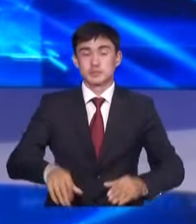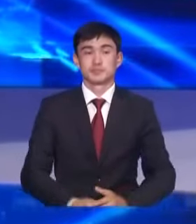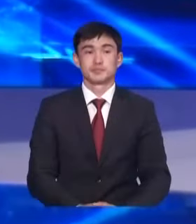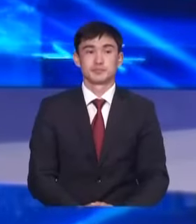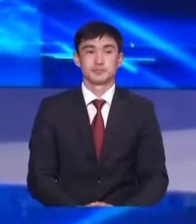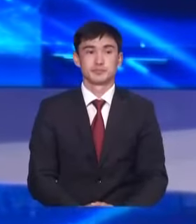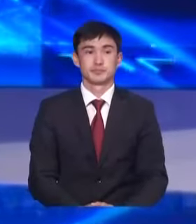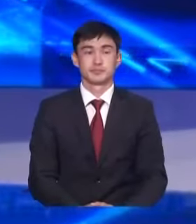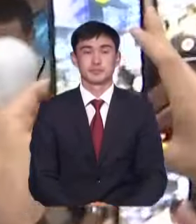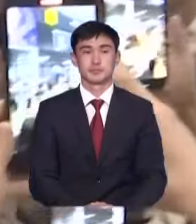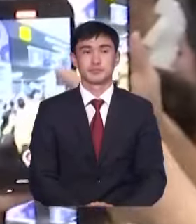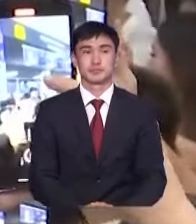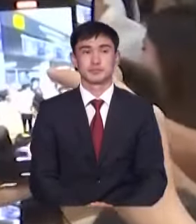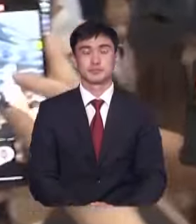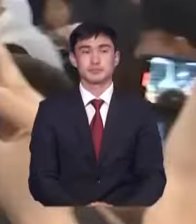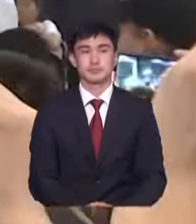материале сюжета.